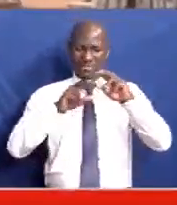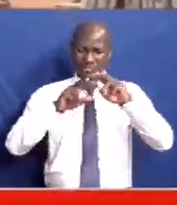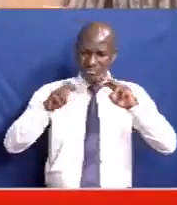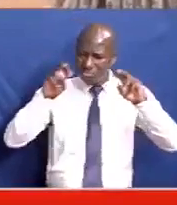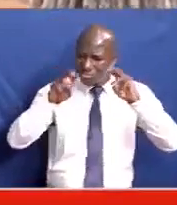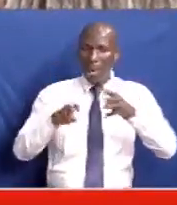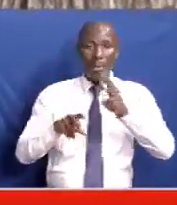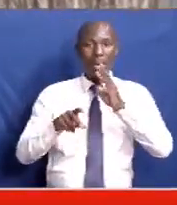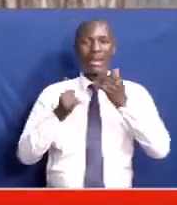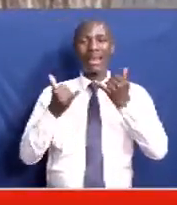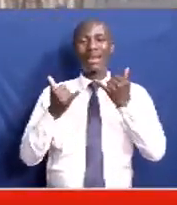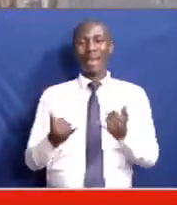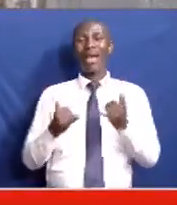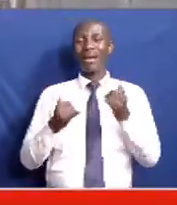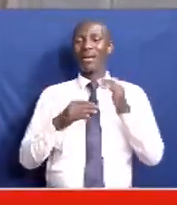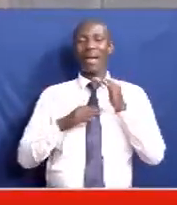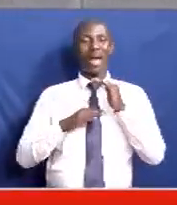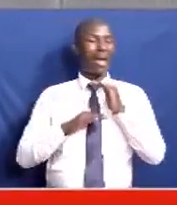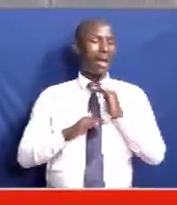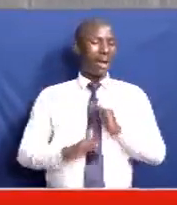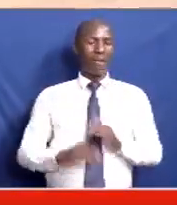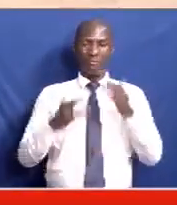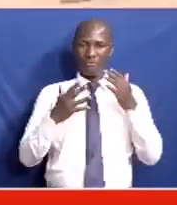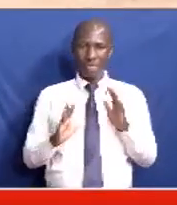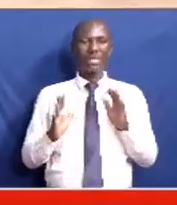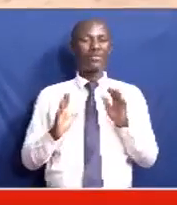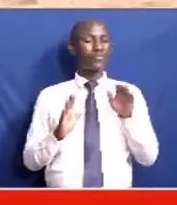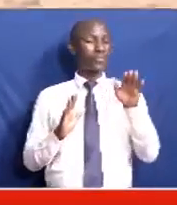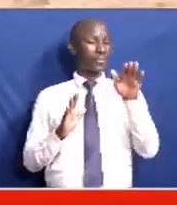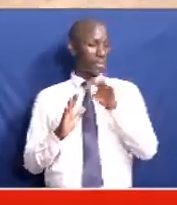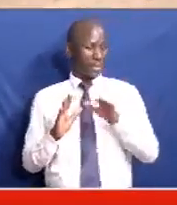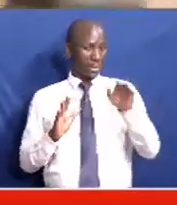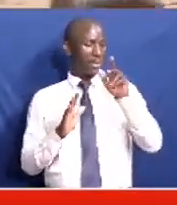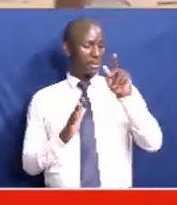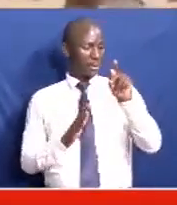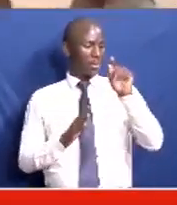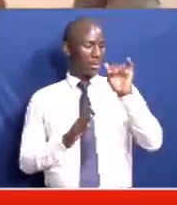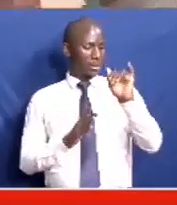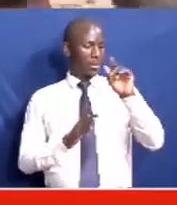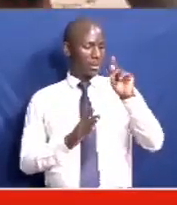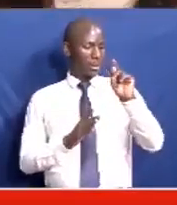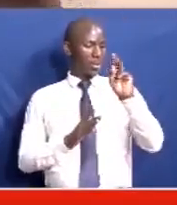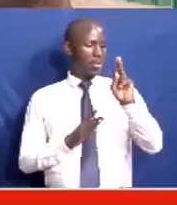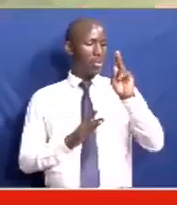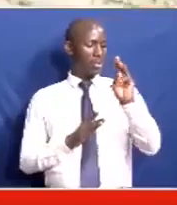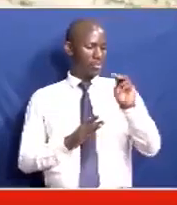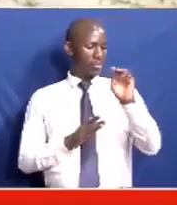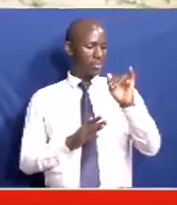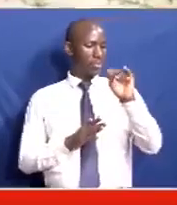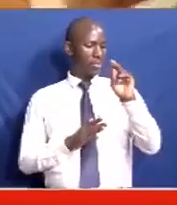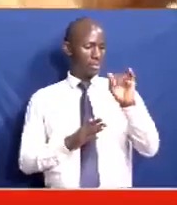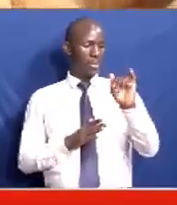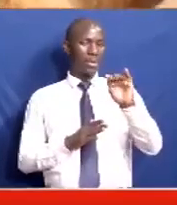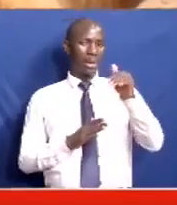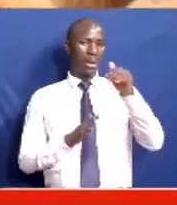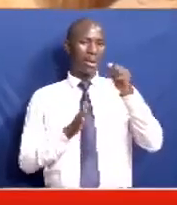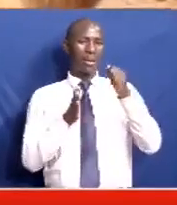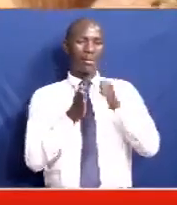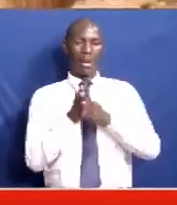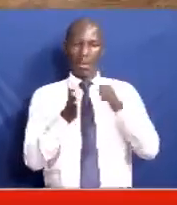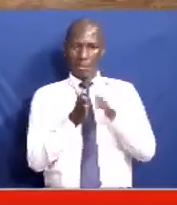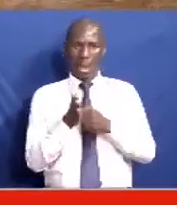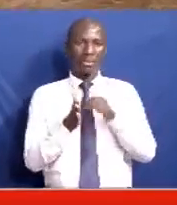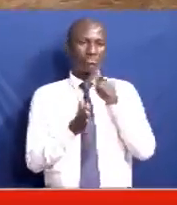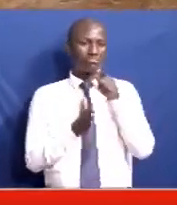yu, ni uvucho kwa ekalima wode ya mubao kikumene ilaye kiliombunge ni cha Makueni, itina wasilikali ya kaunti ya Makueni ungua Governor Mutula